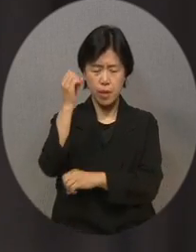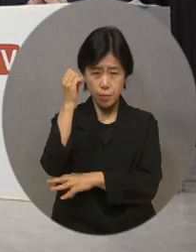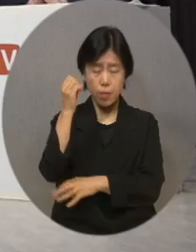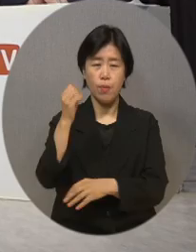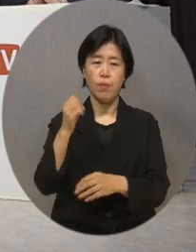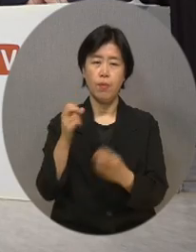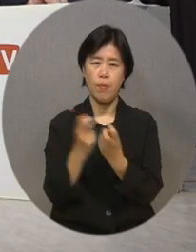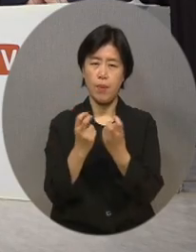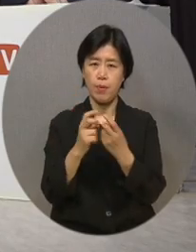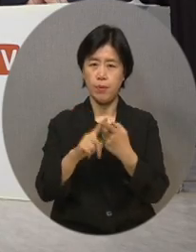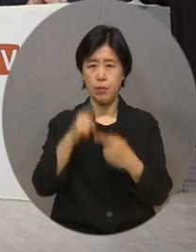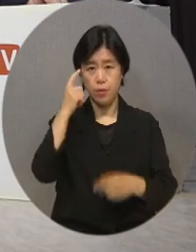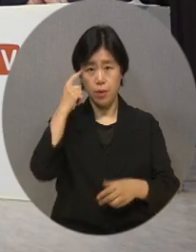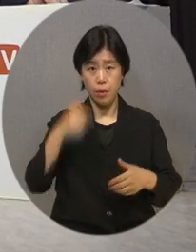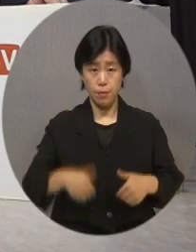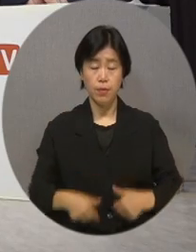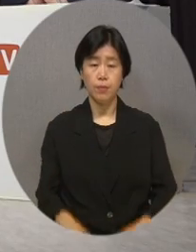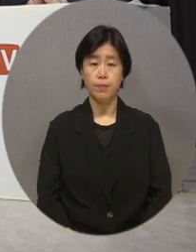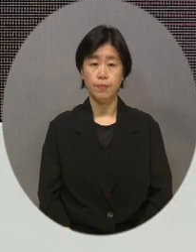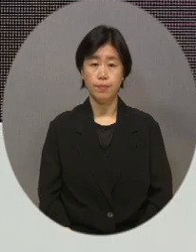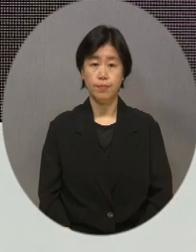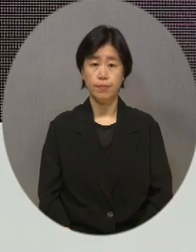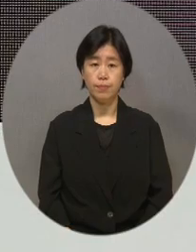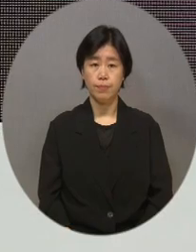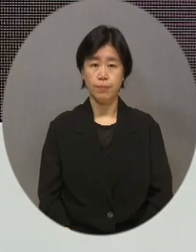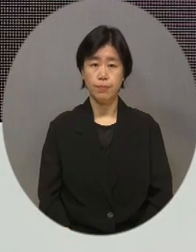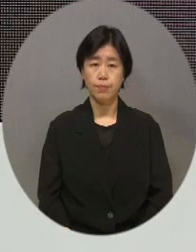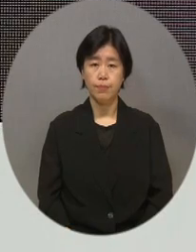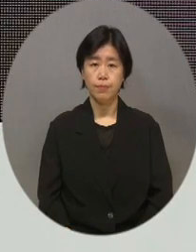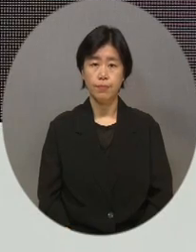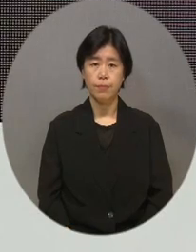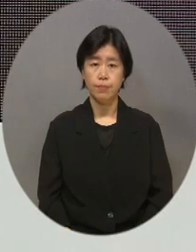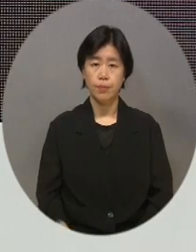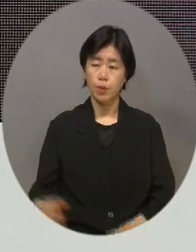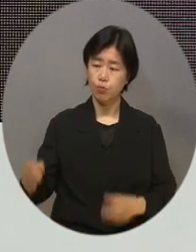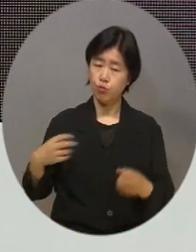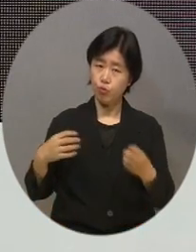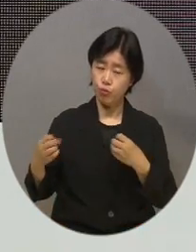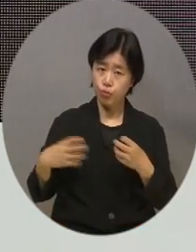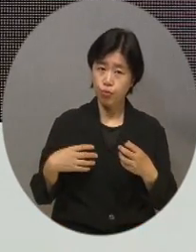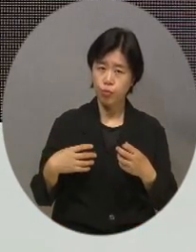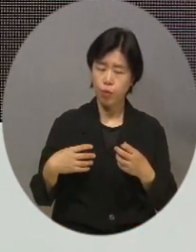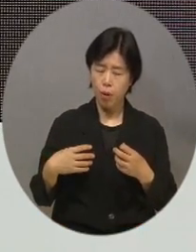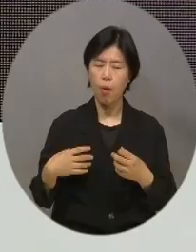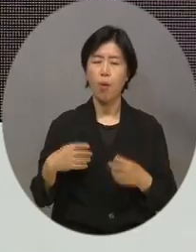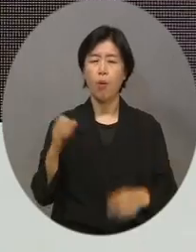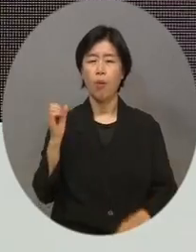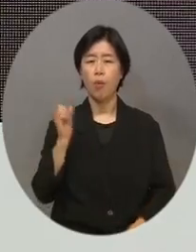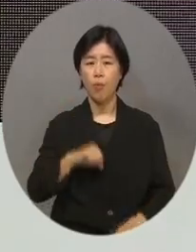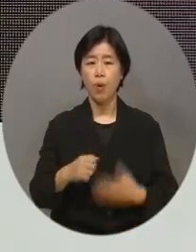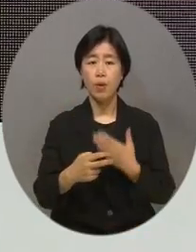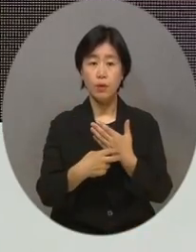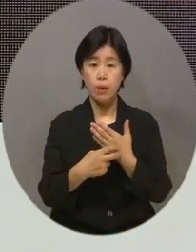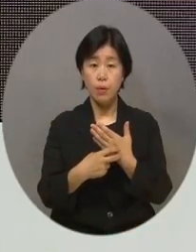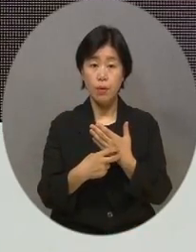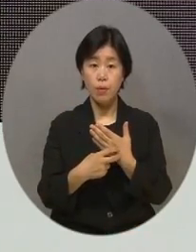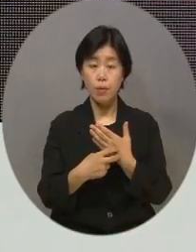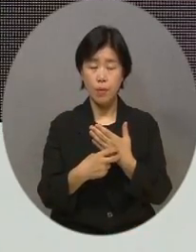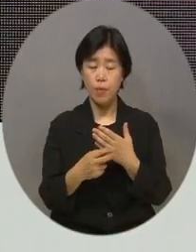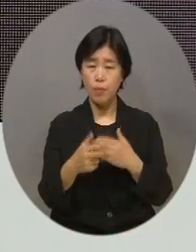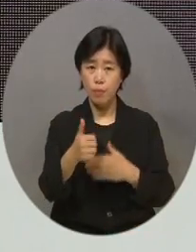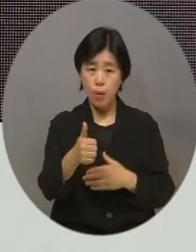네네. 두 분과 이야기를 나눌수록 의료 공백 문제는 사실 한 지역의 문제가